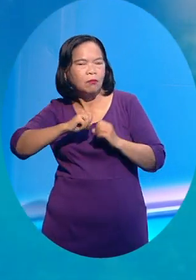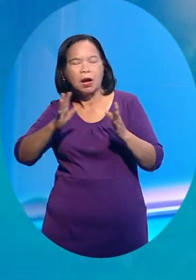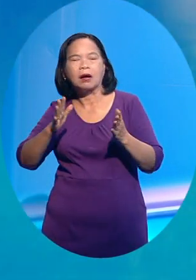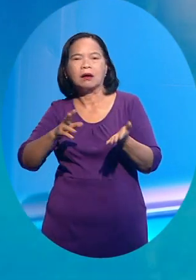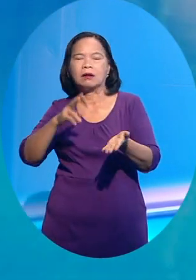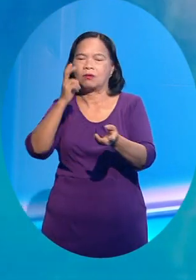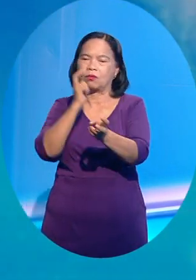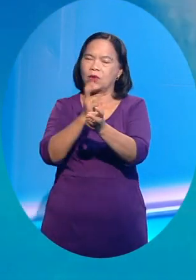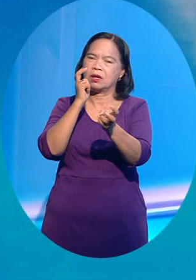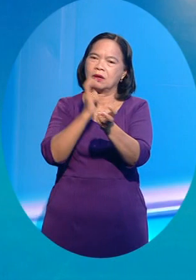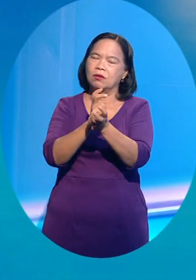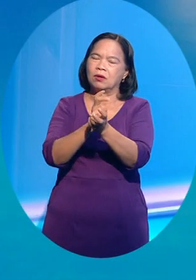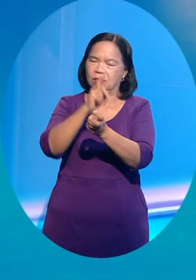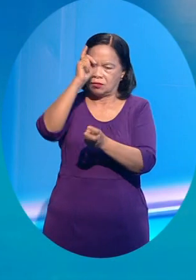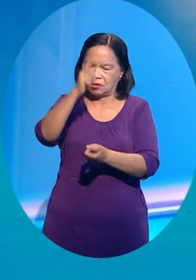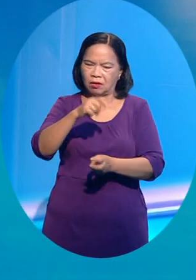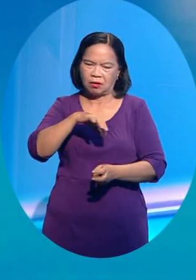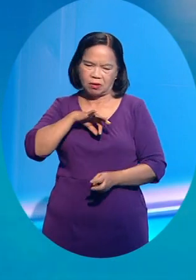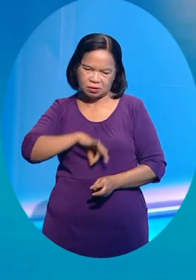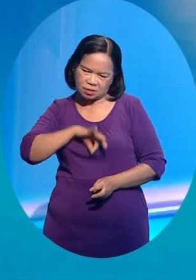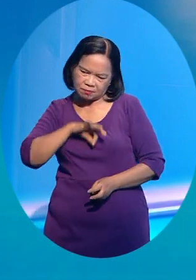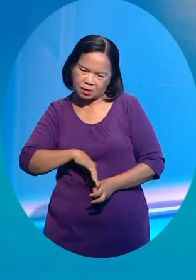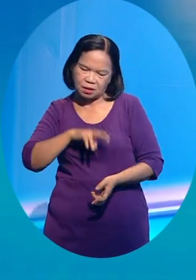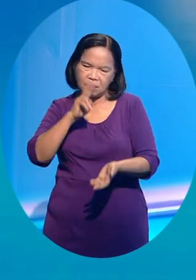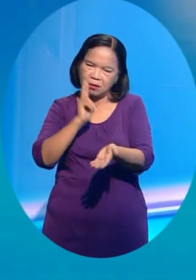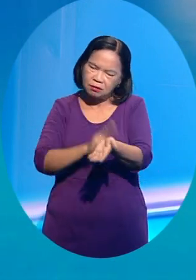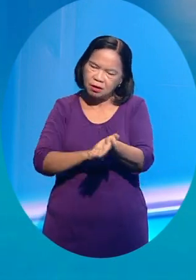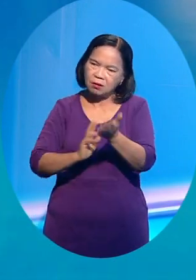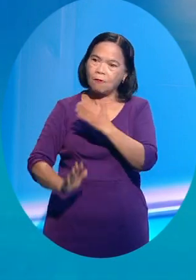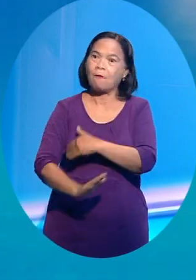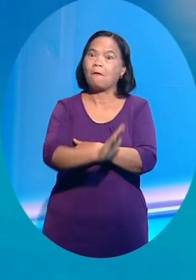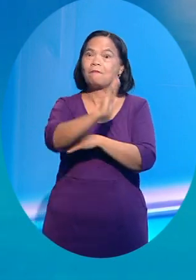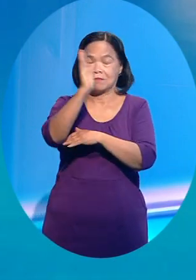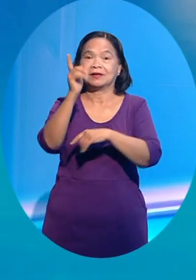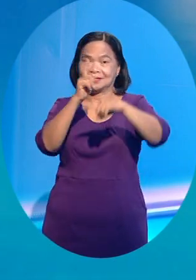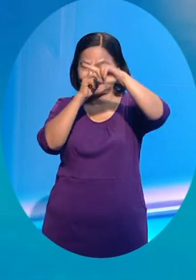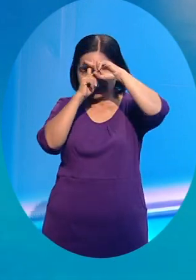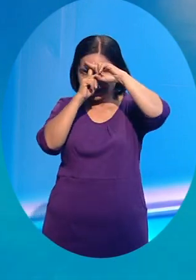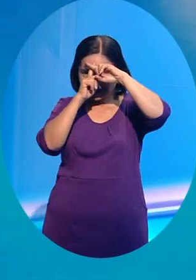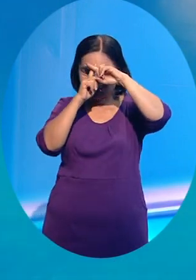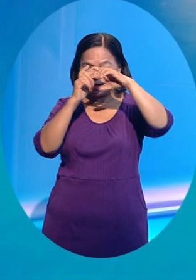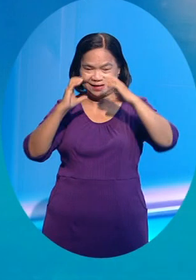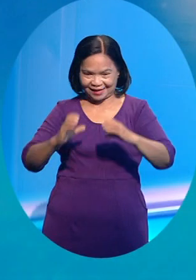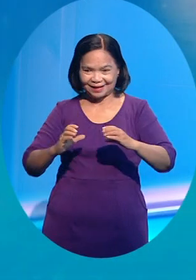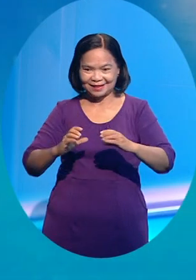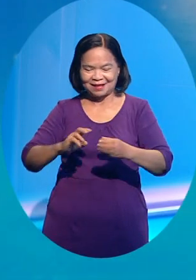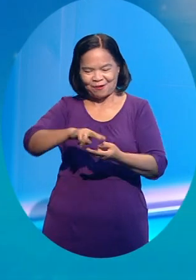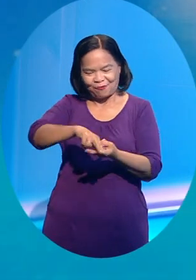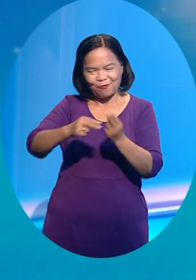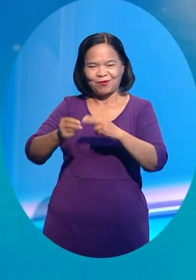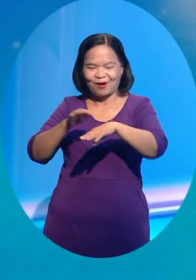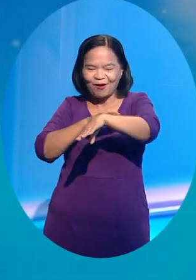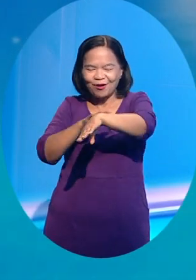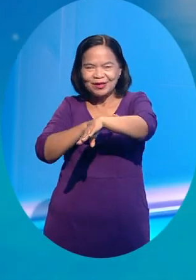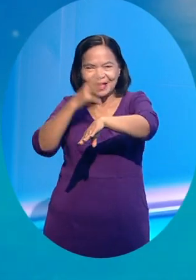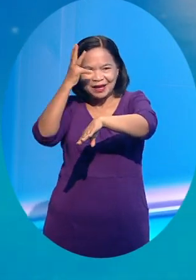lây lan, nhưng gây nhiều di chứng về tâm lý cho bệnh nhân. Ngày nay, với sự phát triển của y học hiện đại, nhiều phương pháp đã cho thấy hiệu quả phục hồi màu da ở